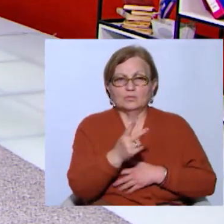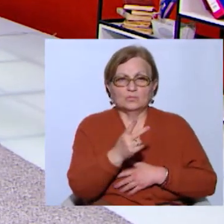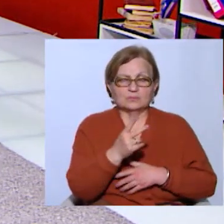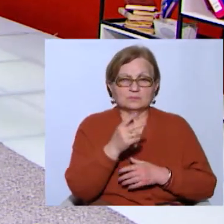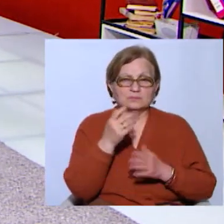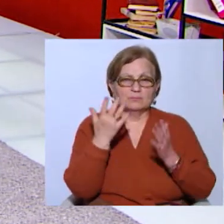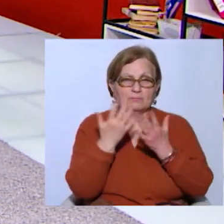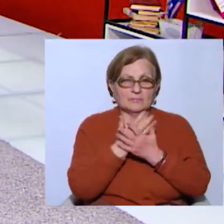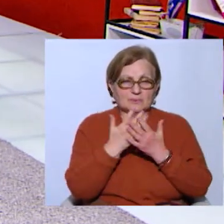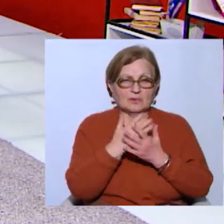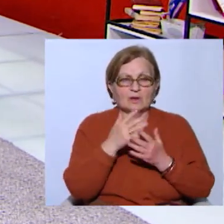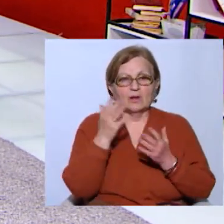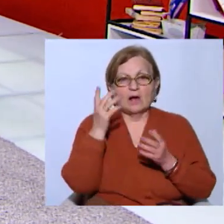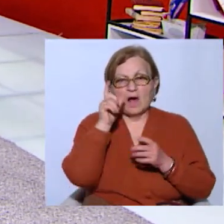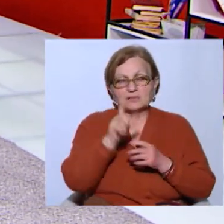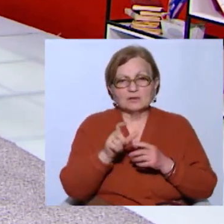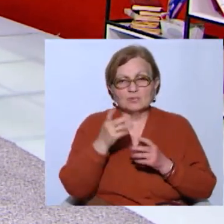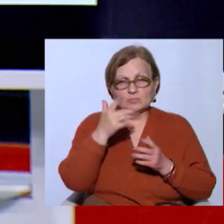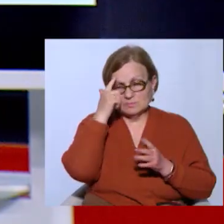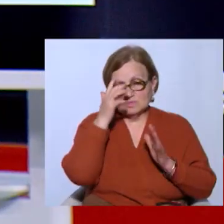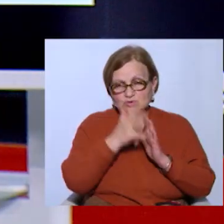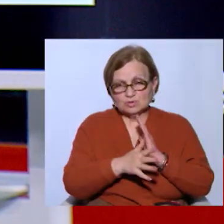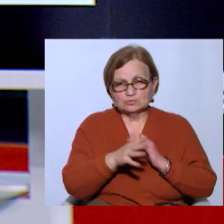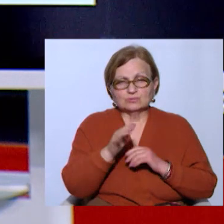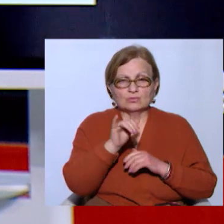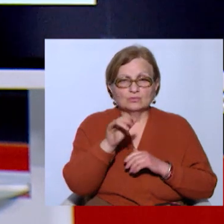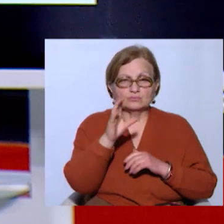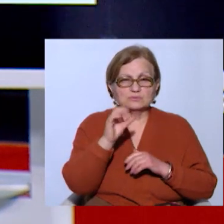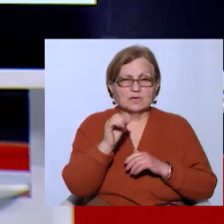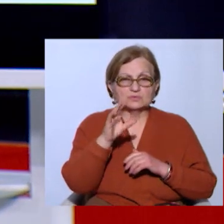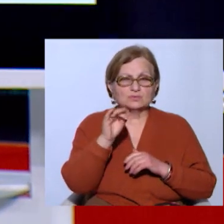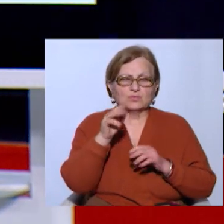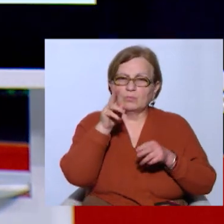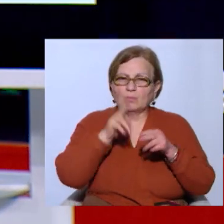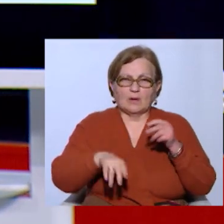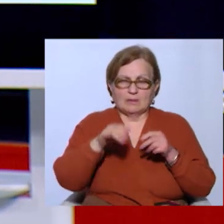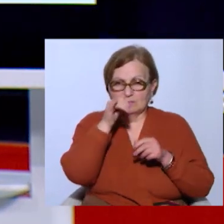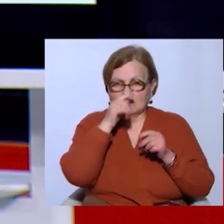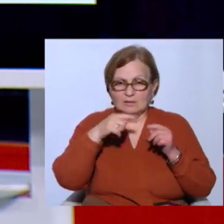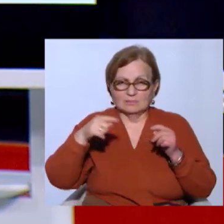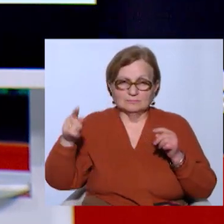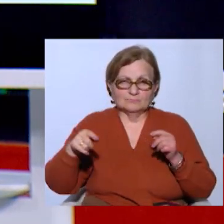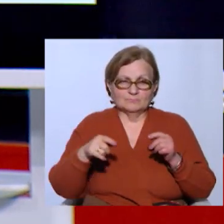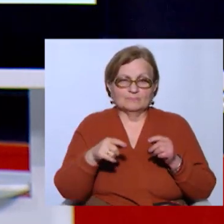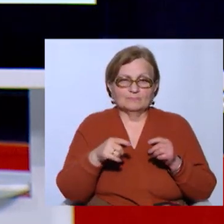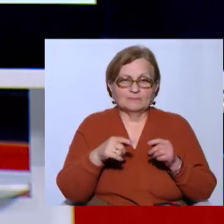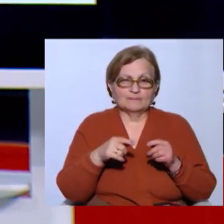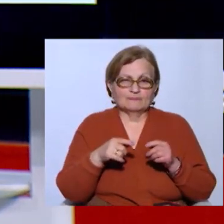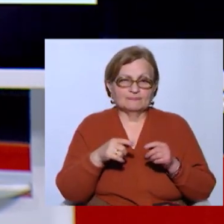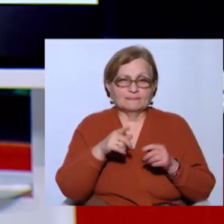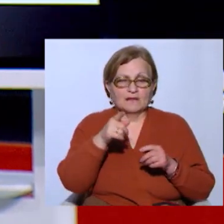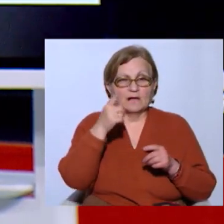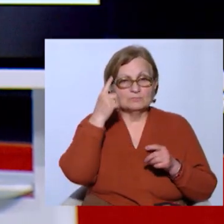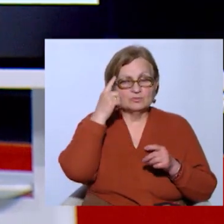ადამიანი, რომელმაც შეიცნო უსასრულობა. თქვენ ძალიან ხშირად მათემატიკა ძალიან მოსაწყენი საგანი გონია და მექანიკურ ოპერაციების